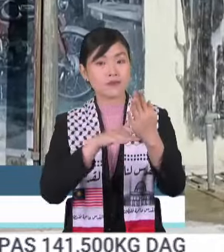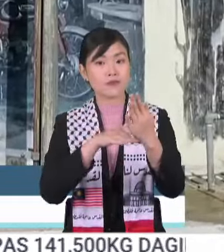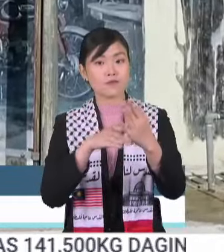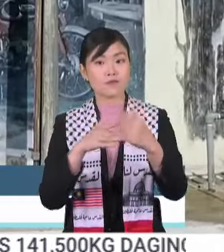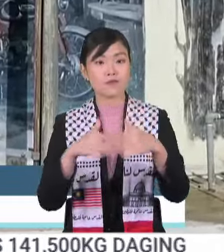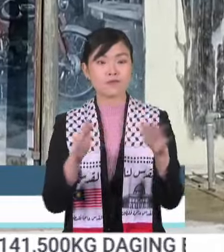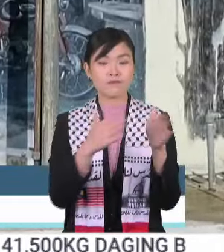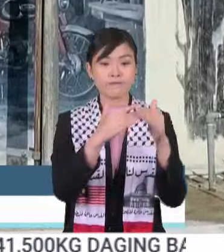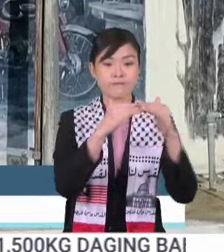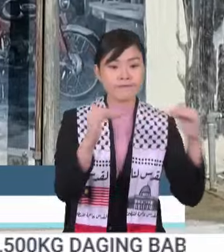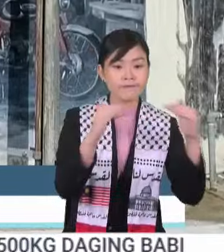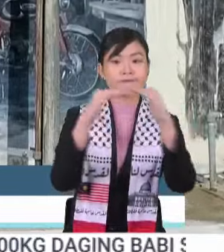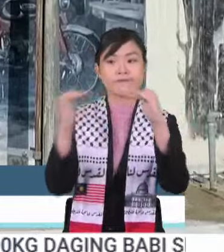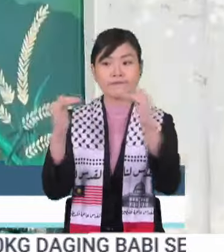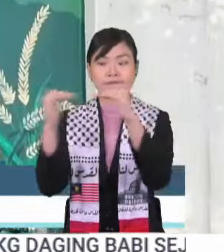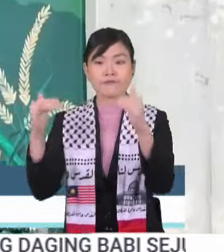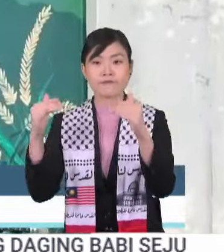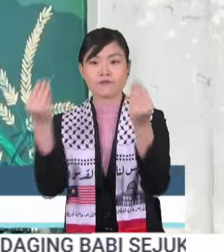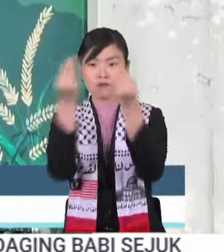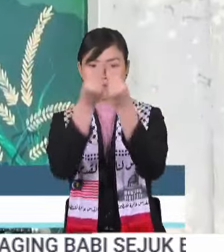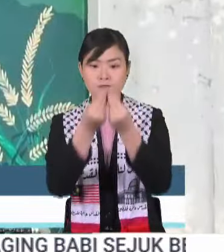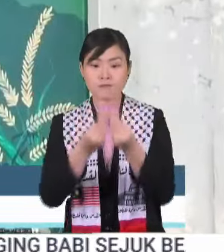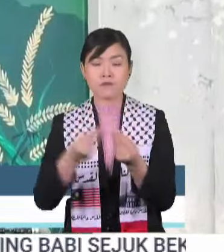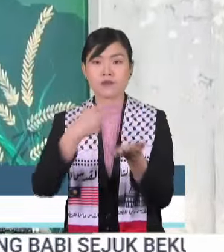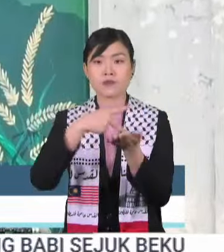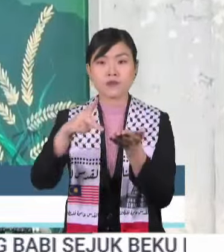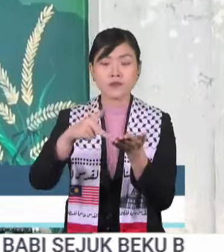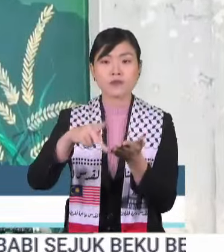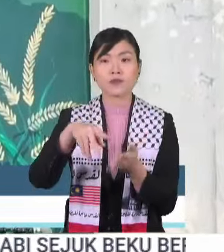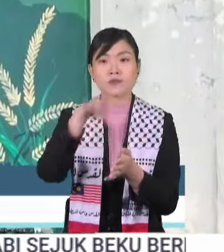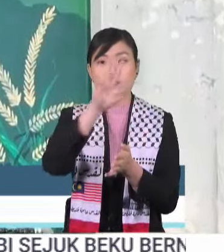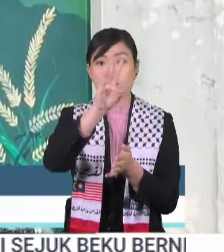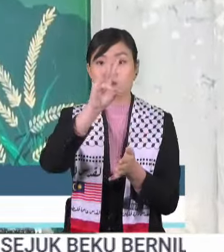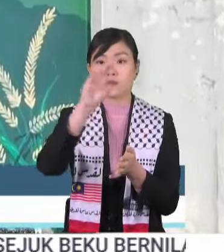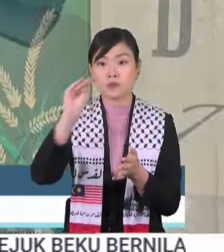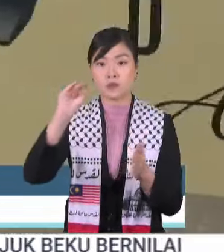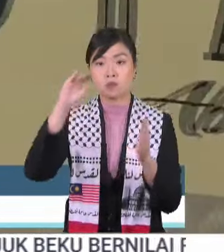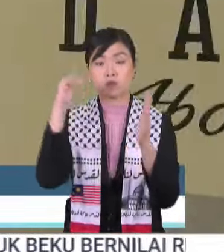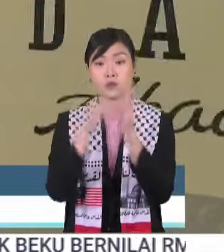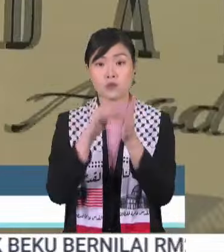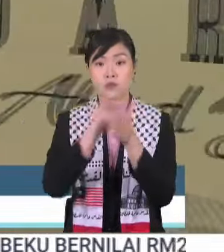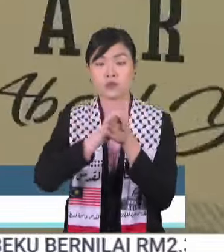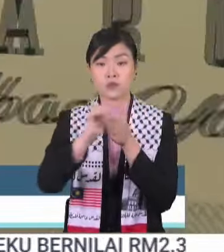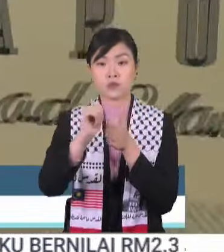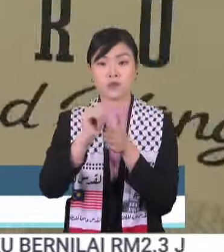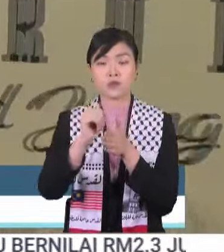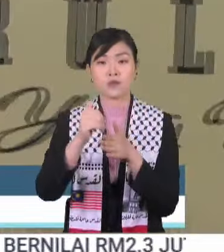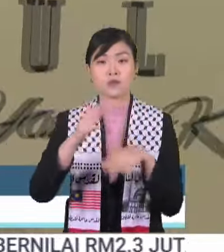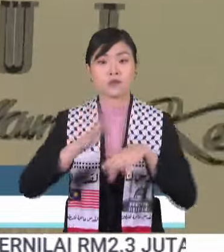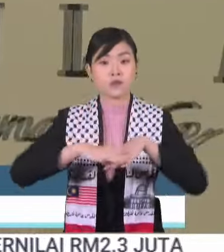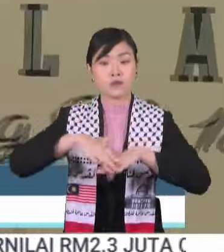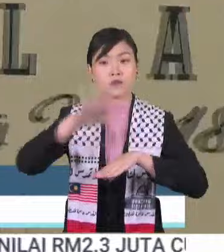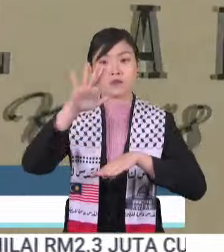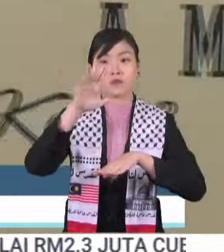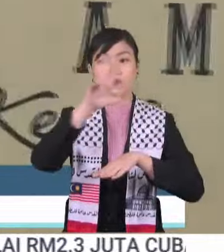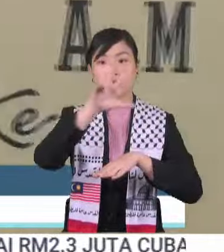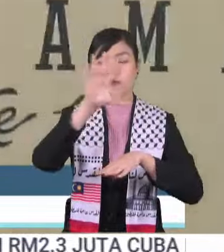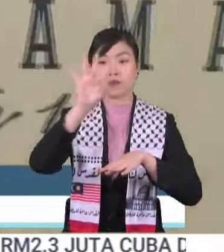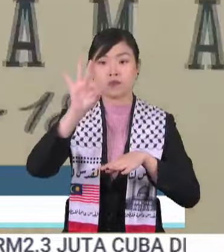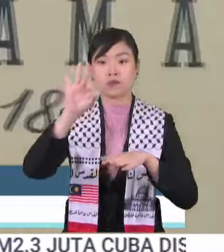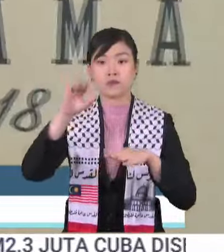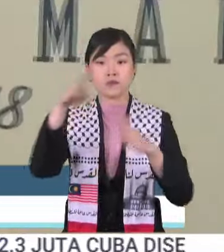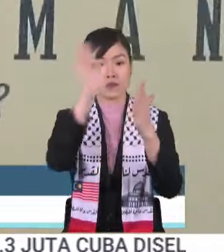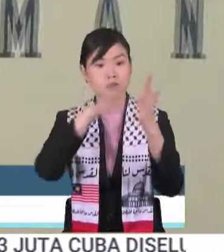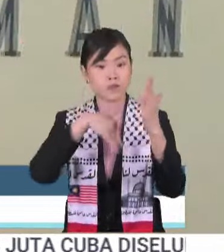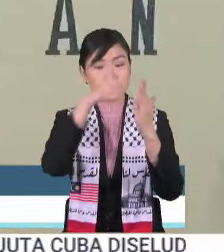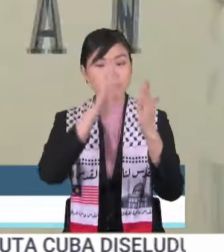berperingkat dengan kos hampir r0 r000 diperuntukkan bagi menyiapkan lebih 39 lukisan moral dengan